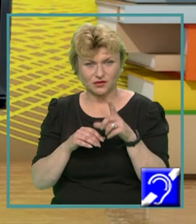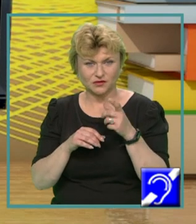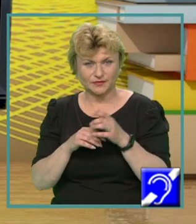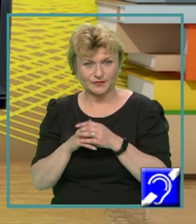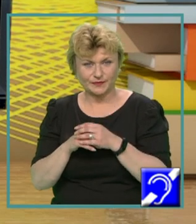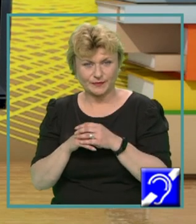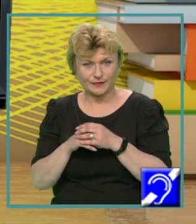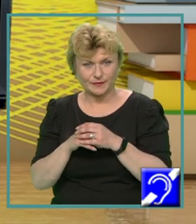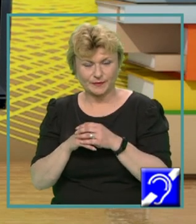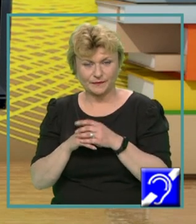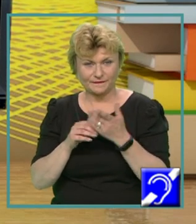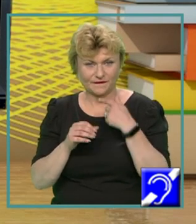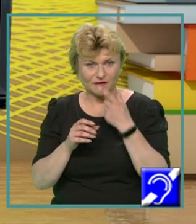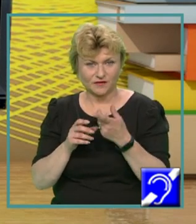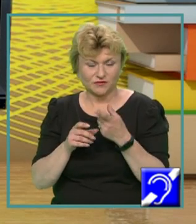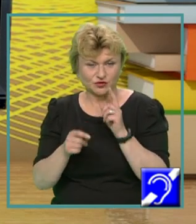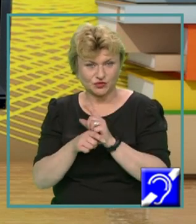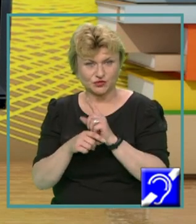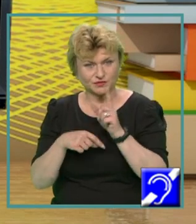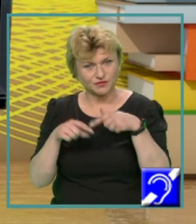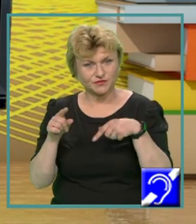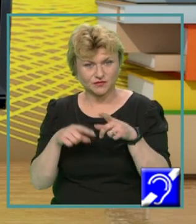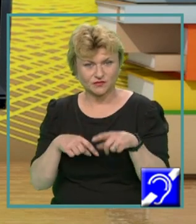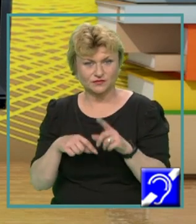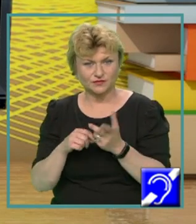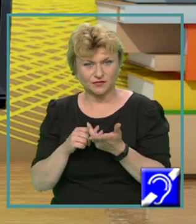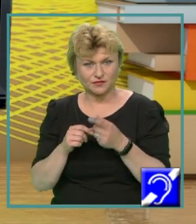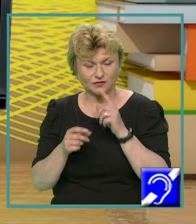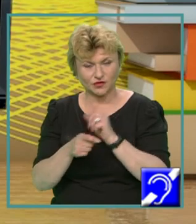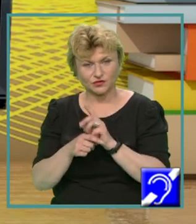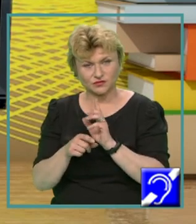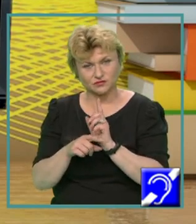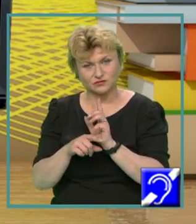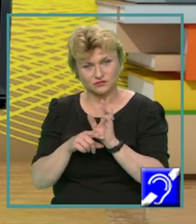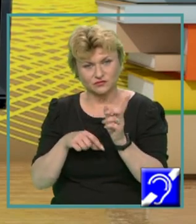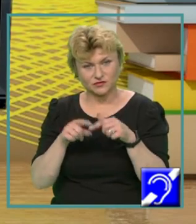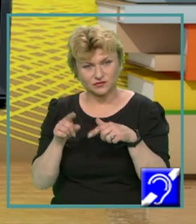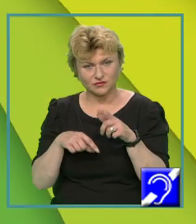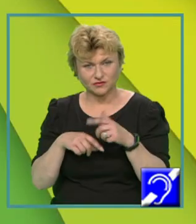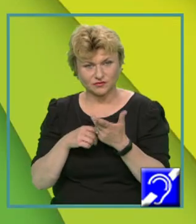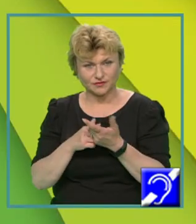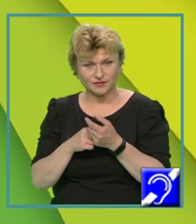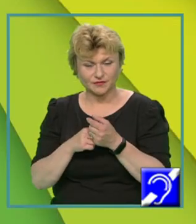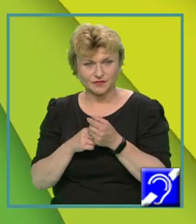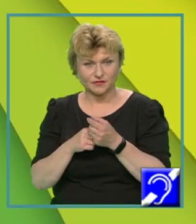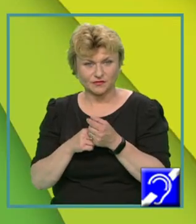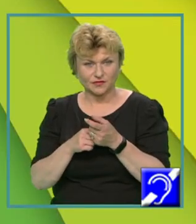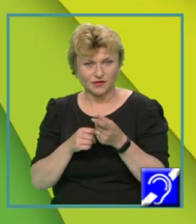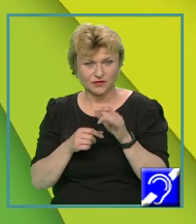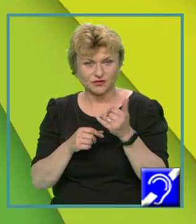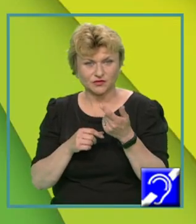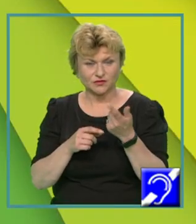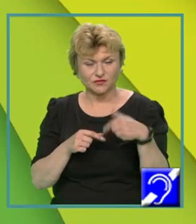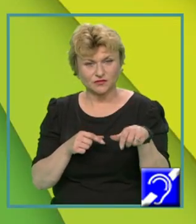Copiază o genă ADN. Ce face ARN-ul de transport? Transport un aminoacid. Ce face ARN-ul ribozomal? Observați aici